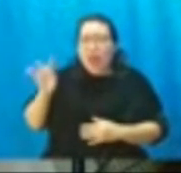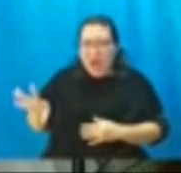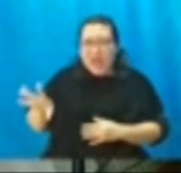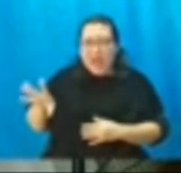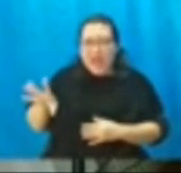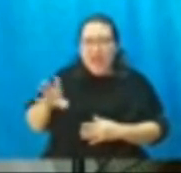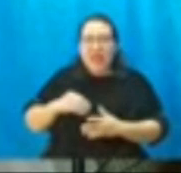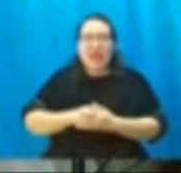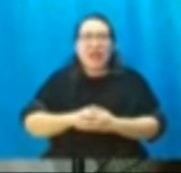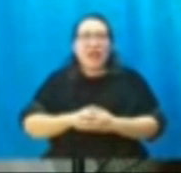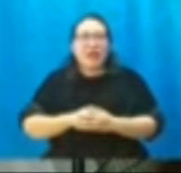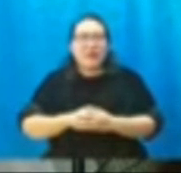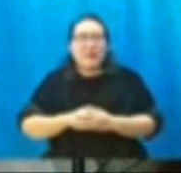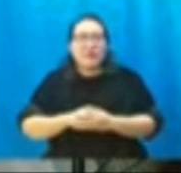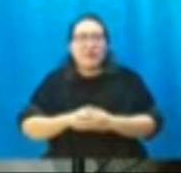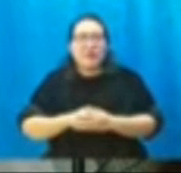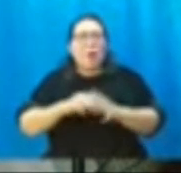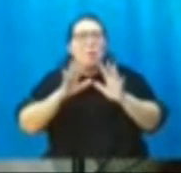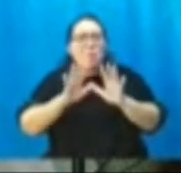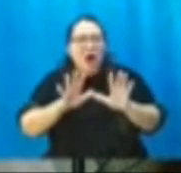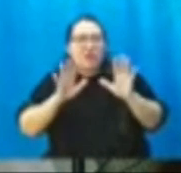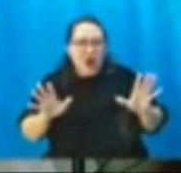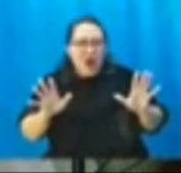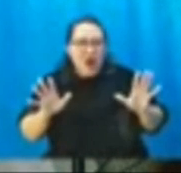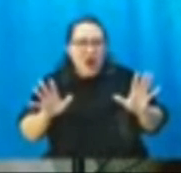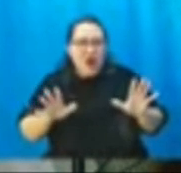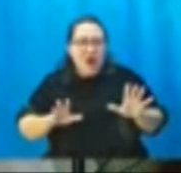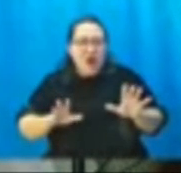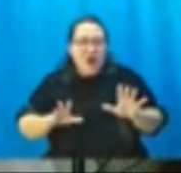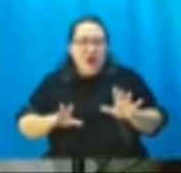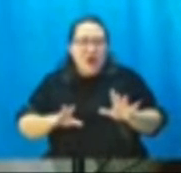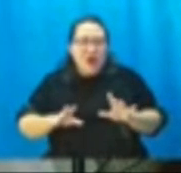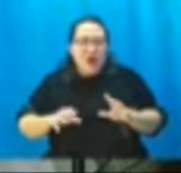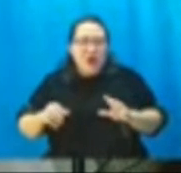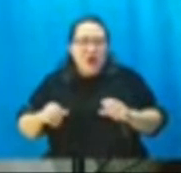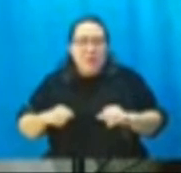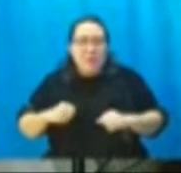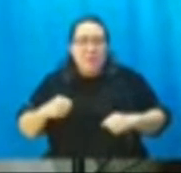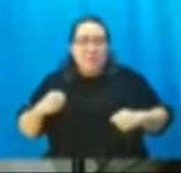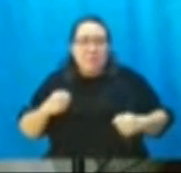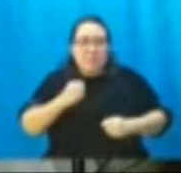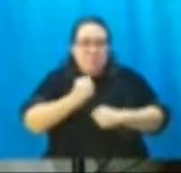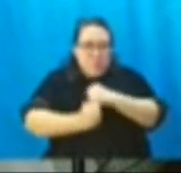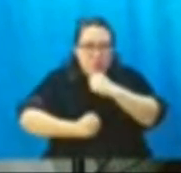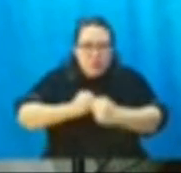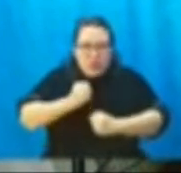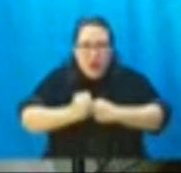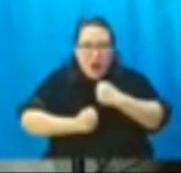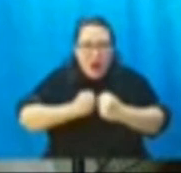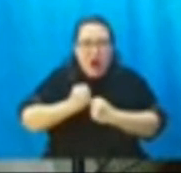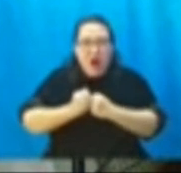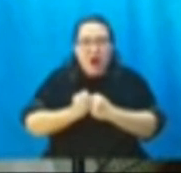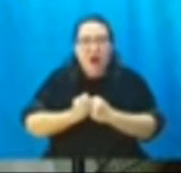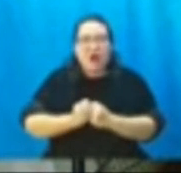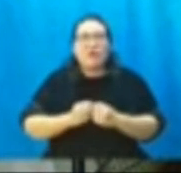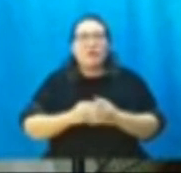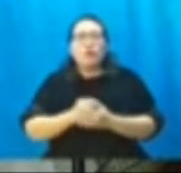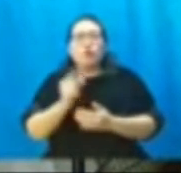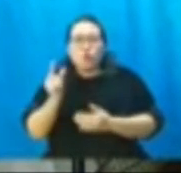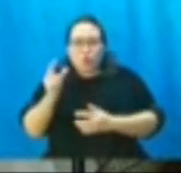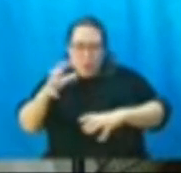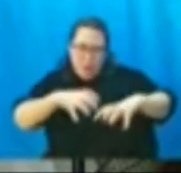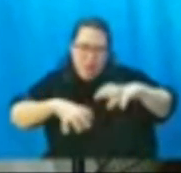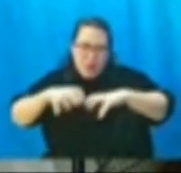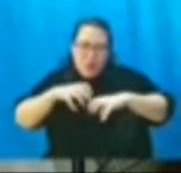Bangun mengecap Hai penuh perjuangan yang tidak ringan Hai saudara-saudaraku yang